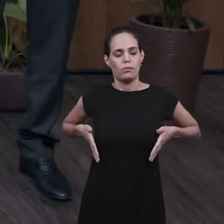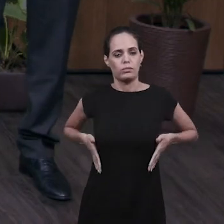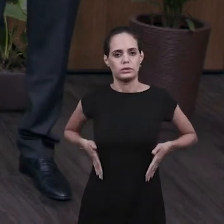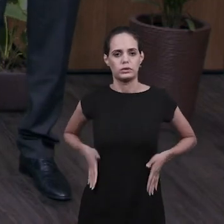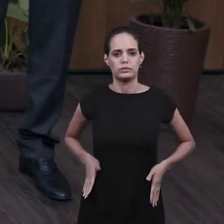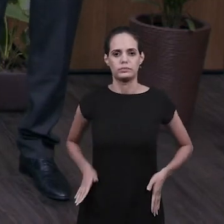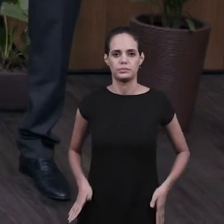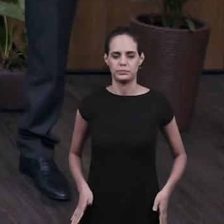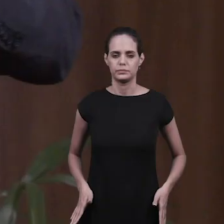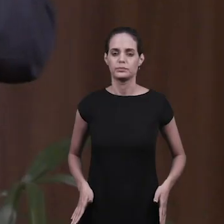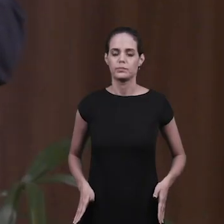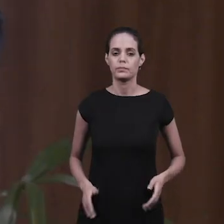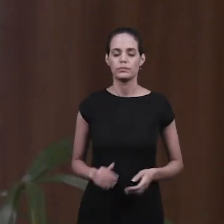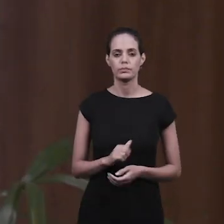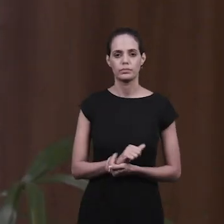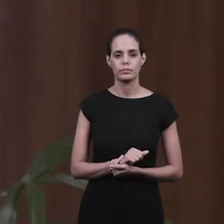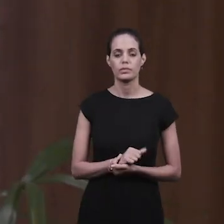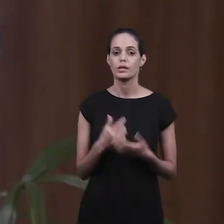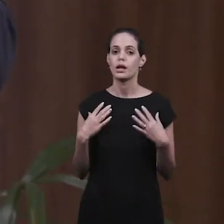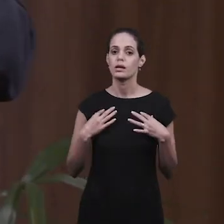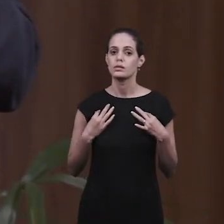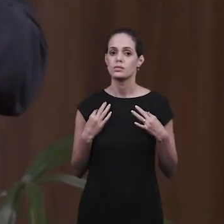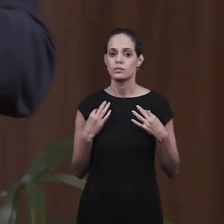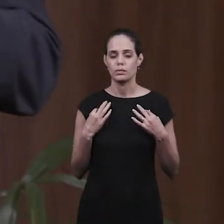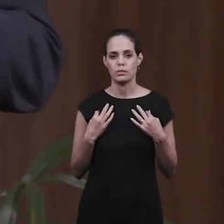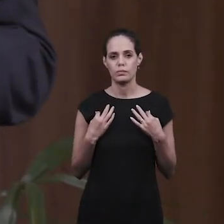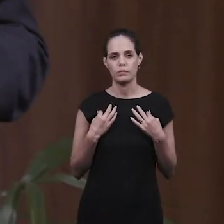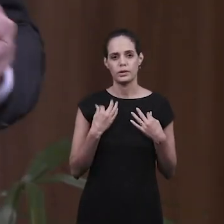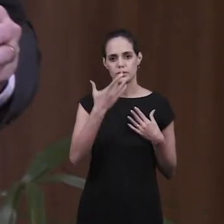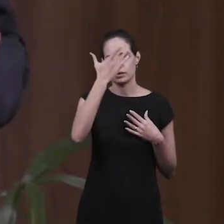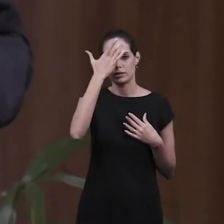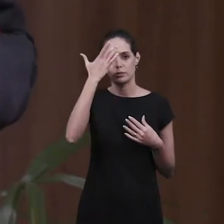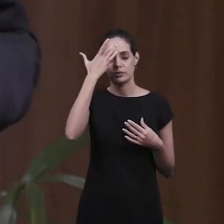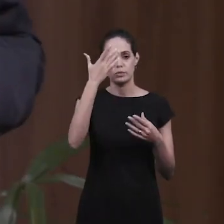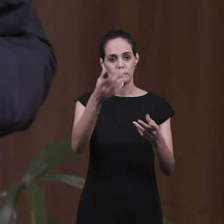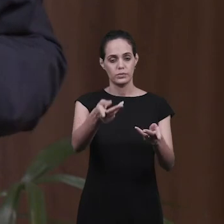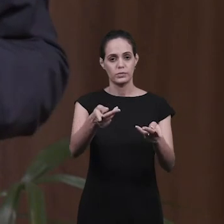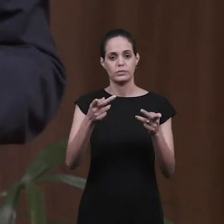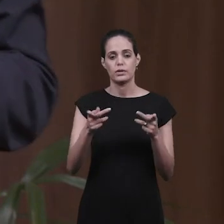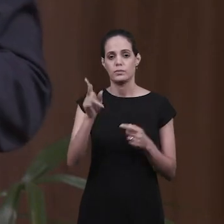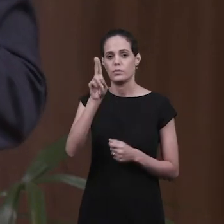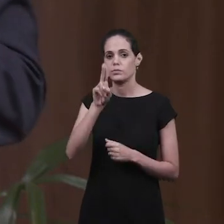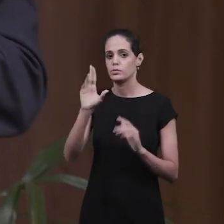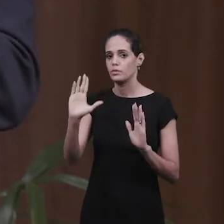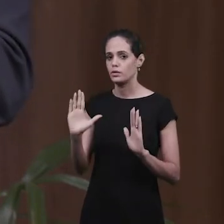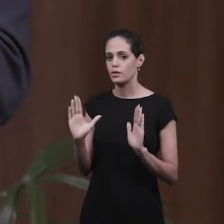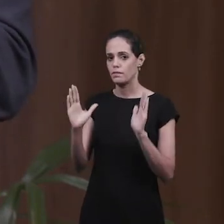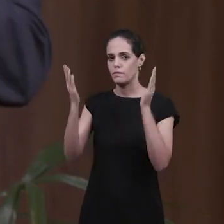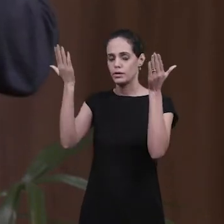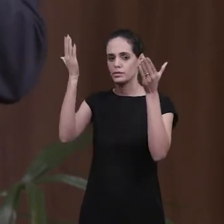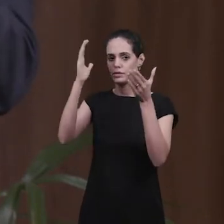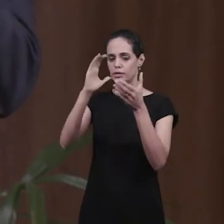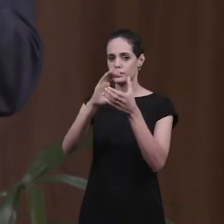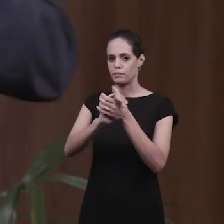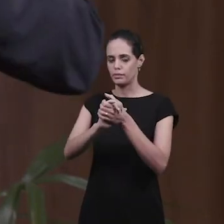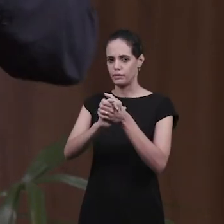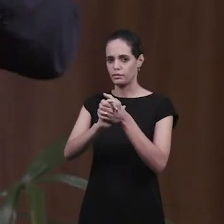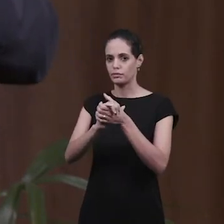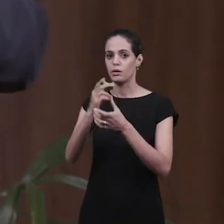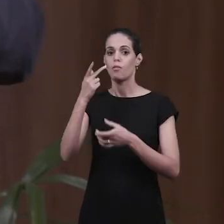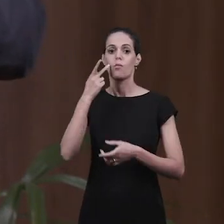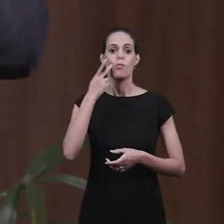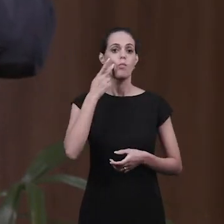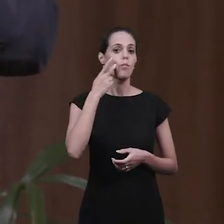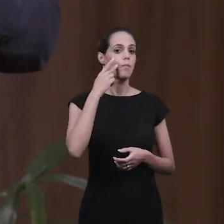les habits, qui généralement, les habits que les invités portaient dans les noces,